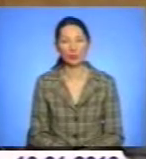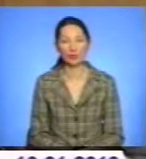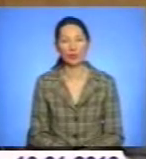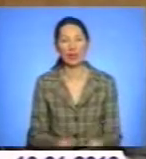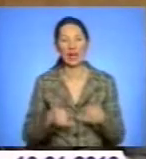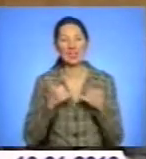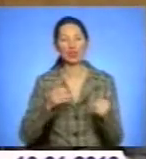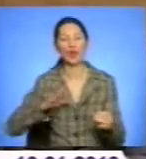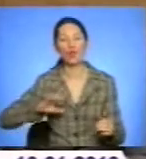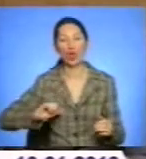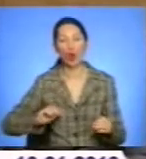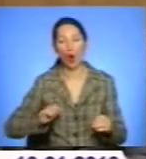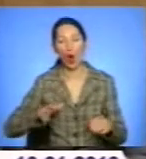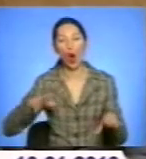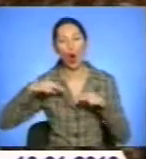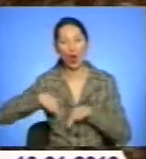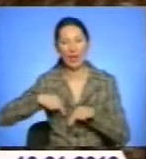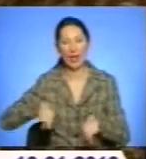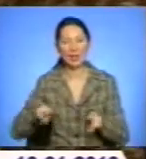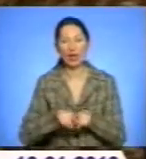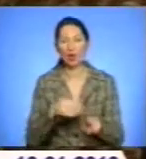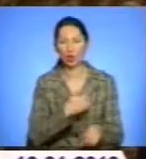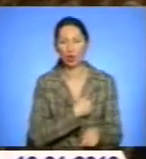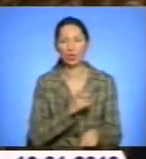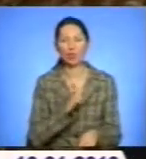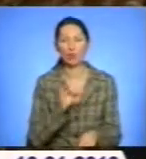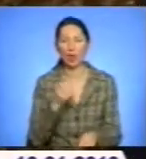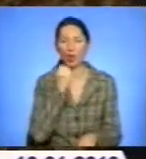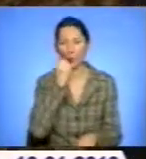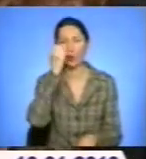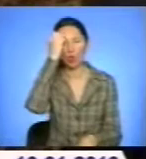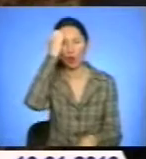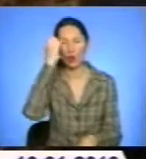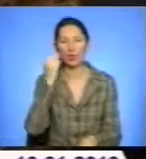Шановні колеги, також я хотів би подякувати